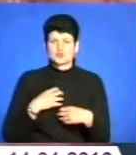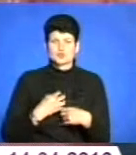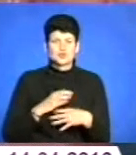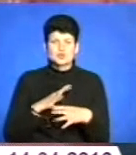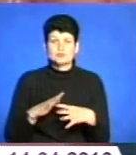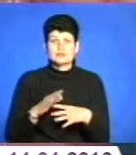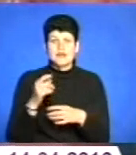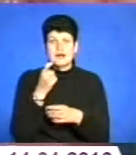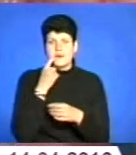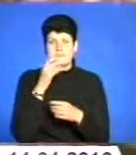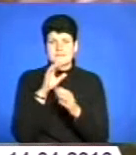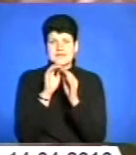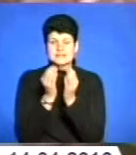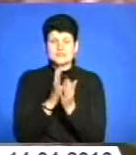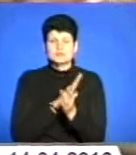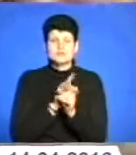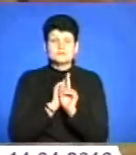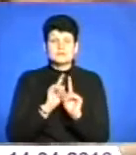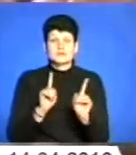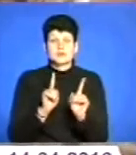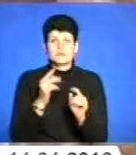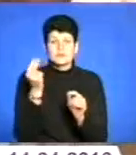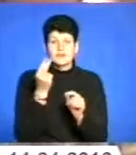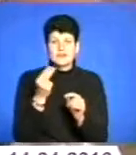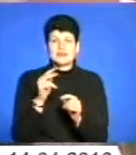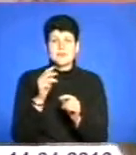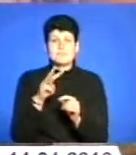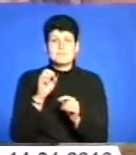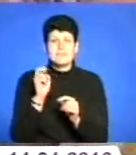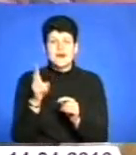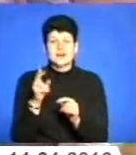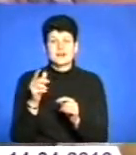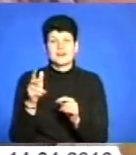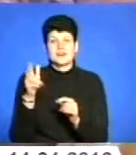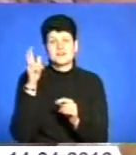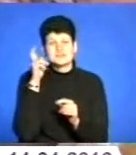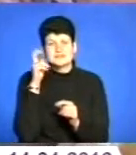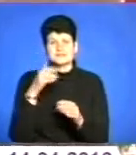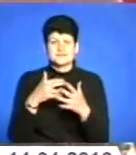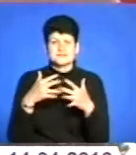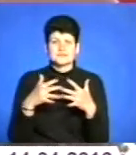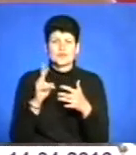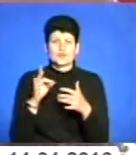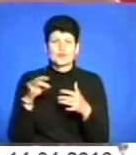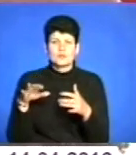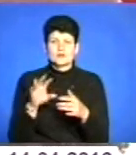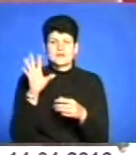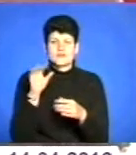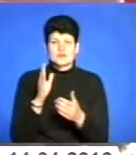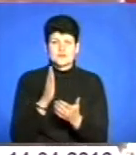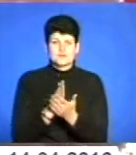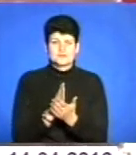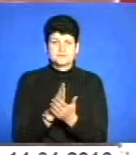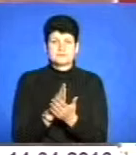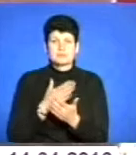писаночки стали справжніми оберегами, бо прикрашали їх малюки маком, гречаною, пшеничною та пшоняною крупами – всім, що родить українська земля.